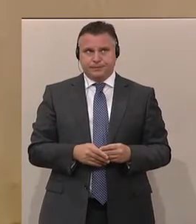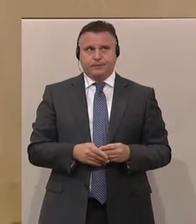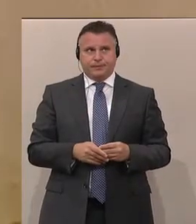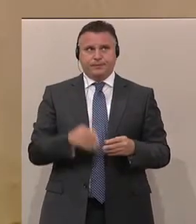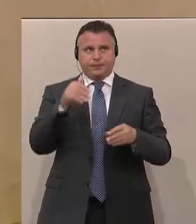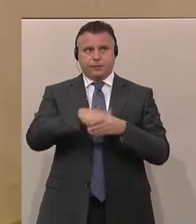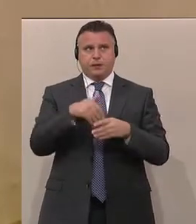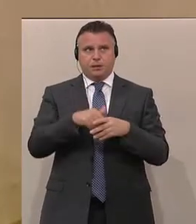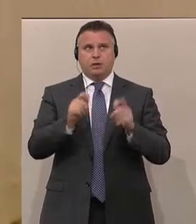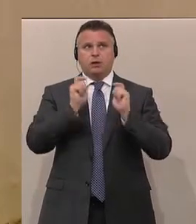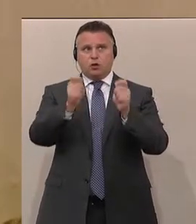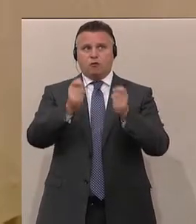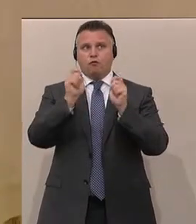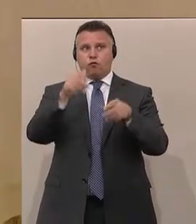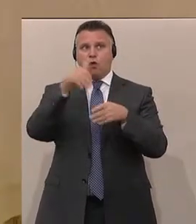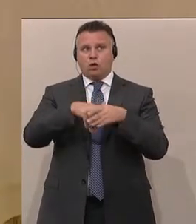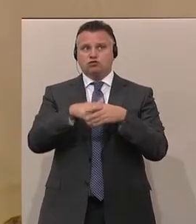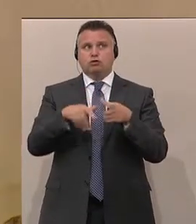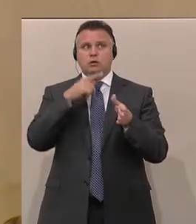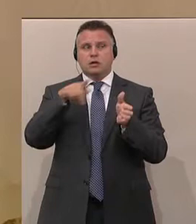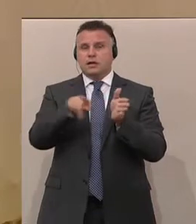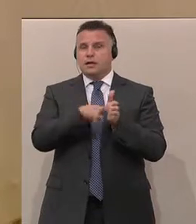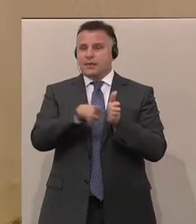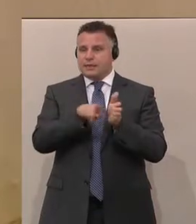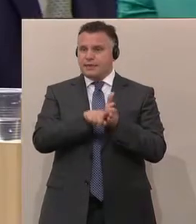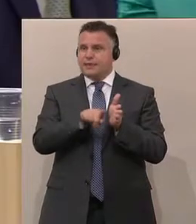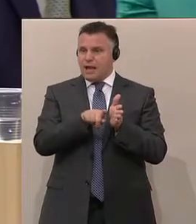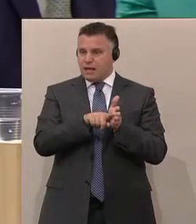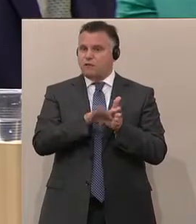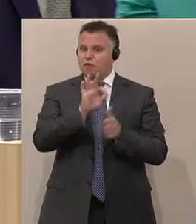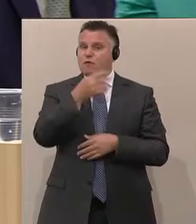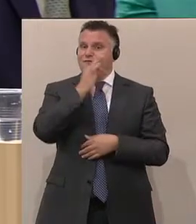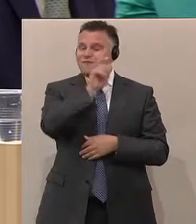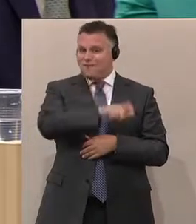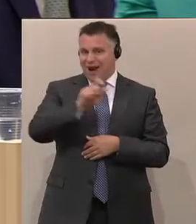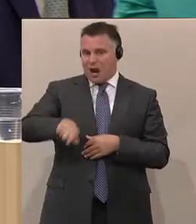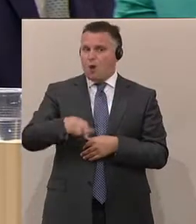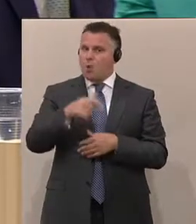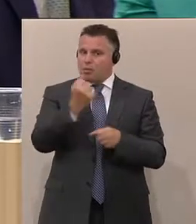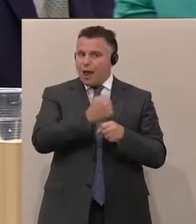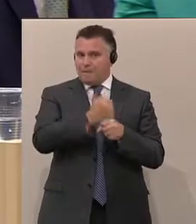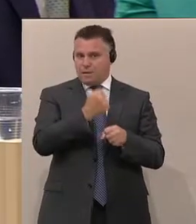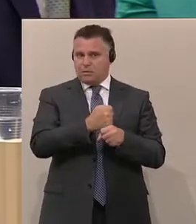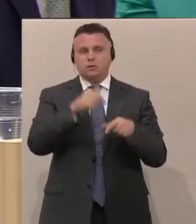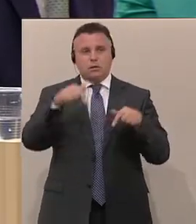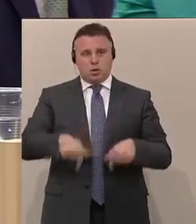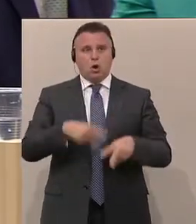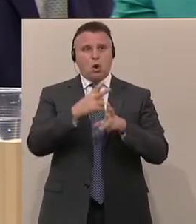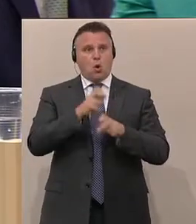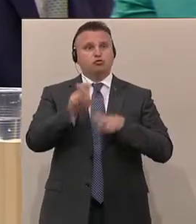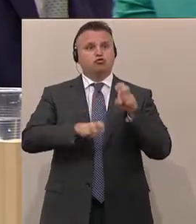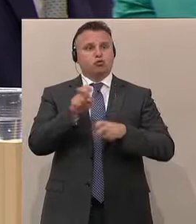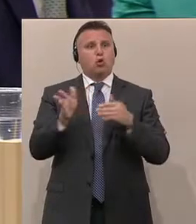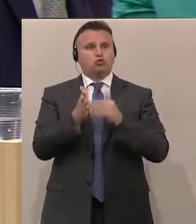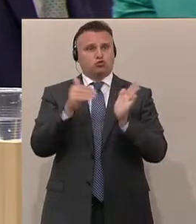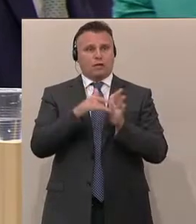der sich in die Vorschläge einreiht, was das Thema negative Erwerbsanreize für Frauen betrifft. Wir haben mehrere davon im österreichischen Steuersystem.